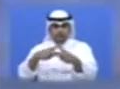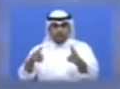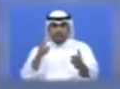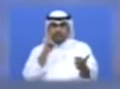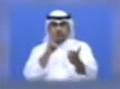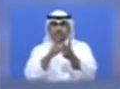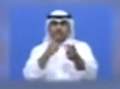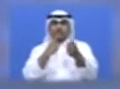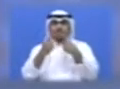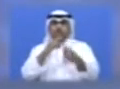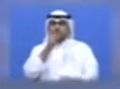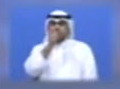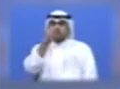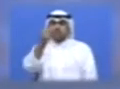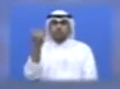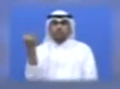من أجل تحقيق أهدافه